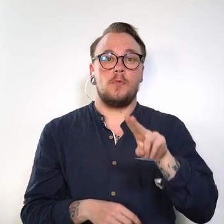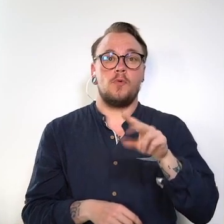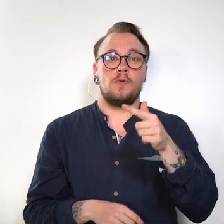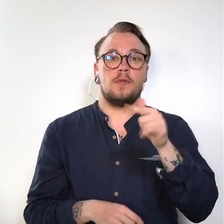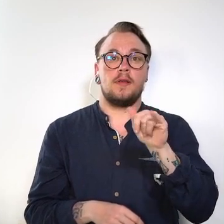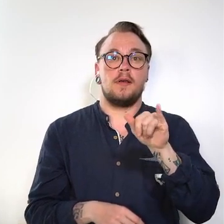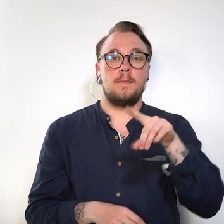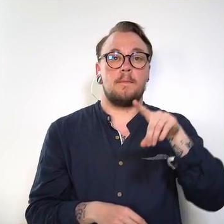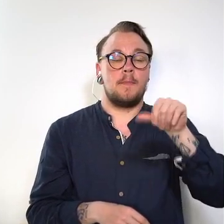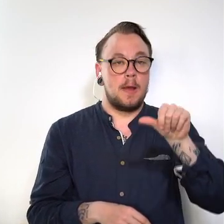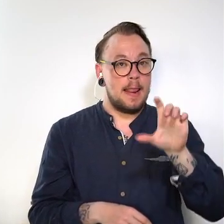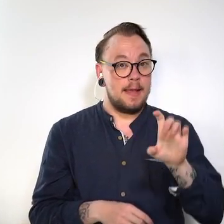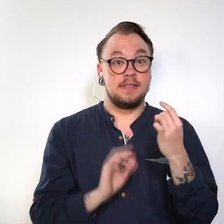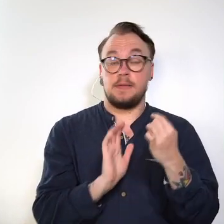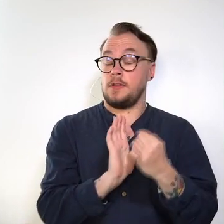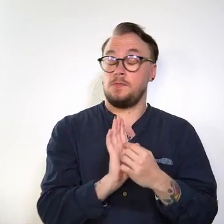myös. Joo.